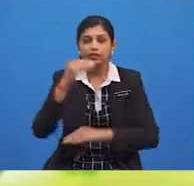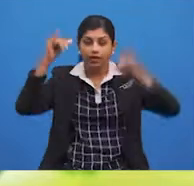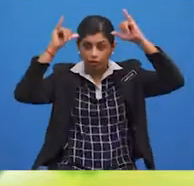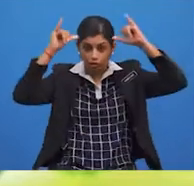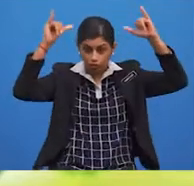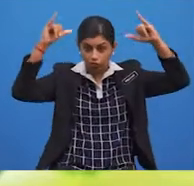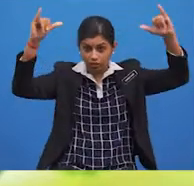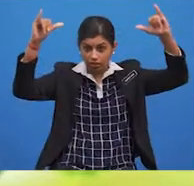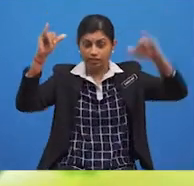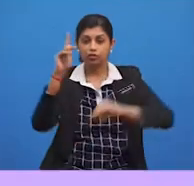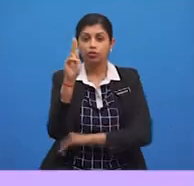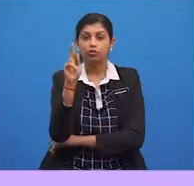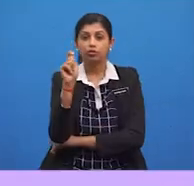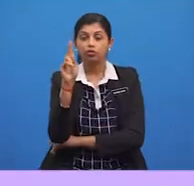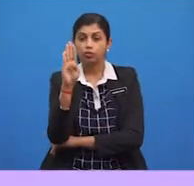kutub karibu.